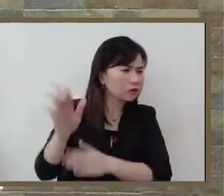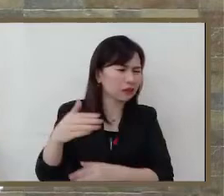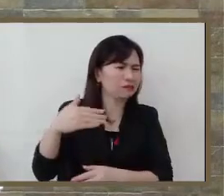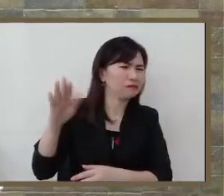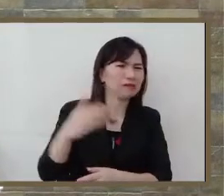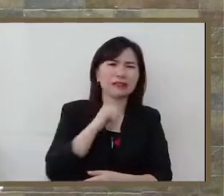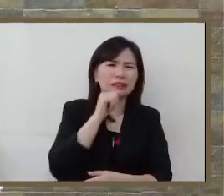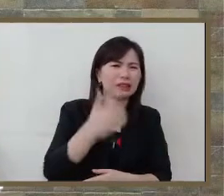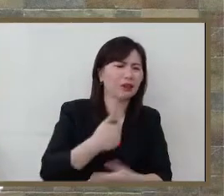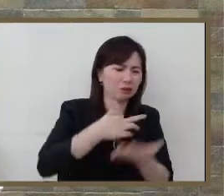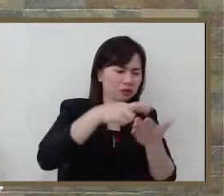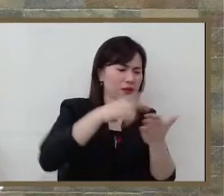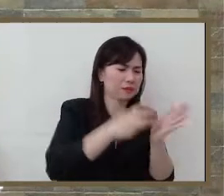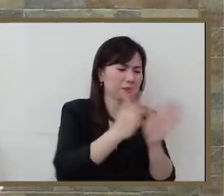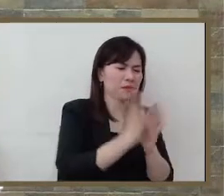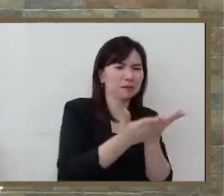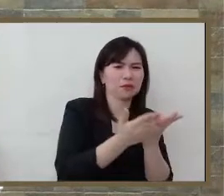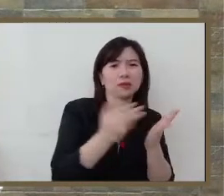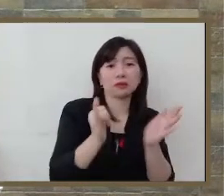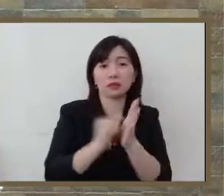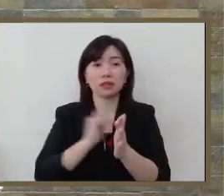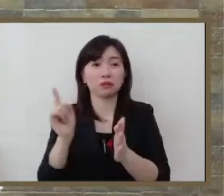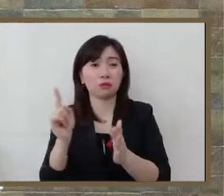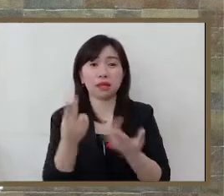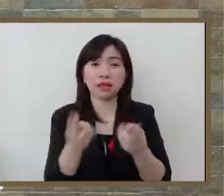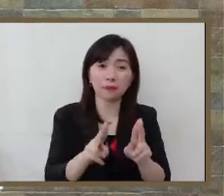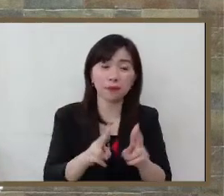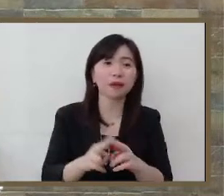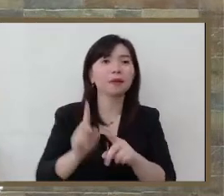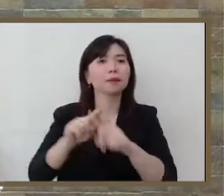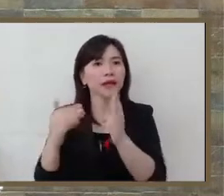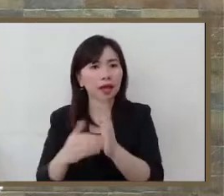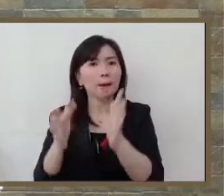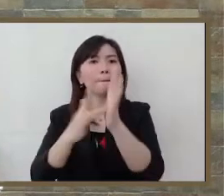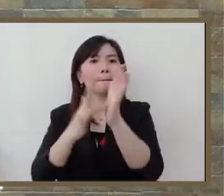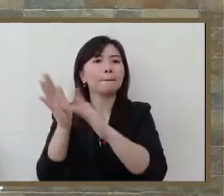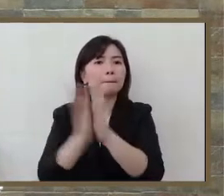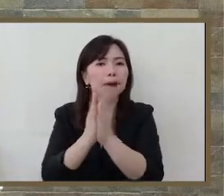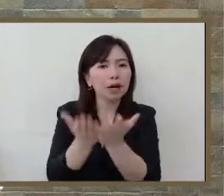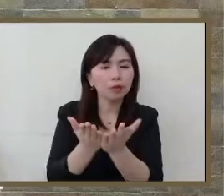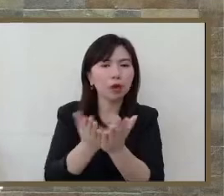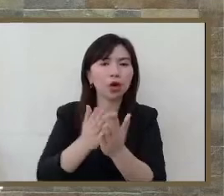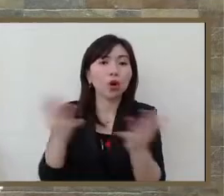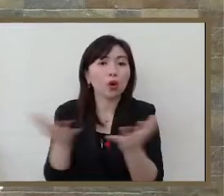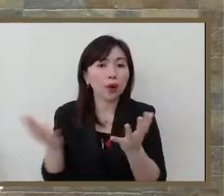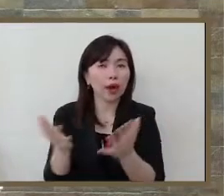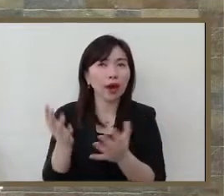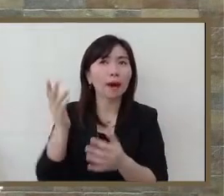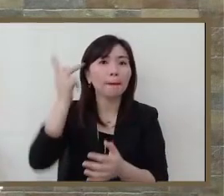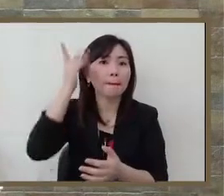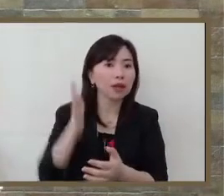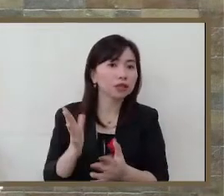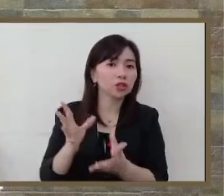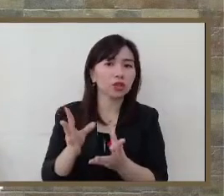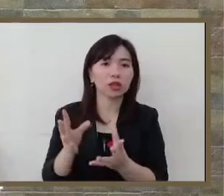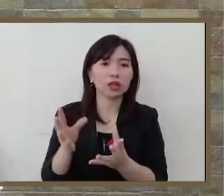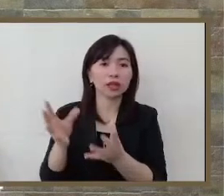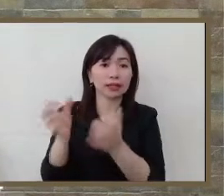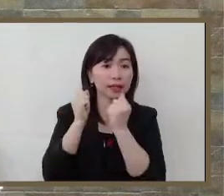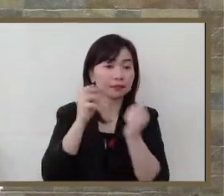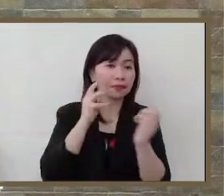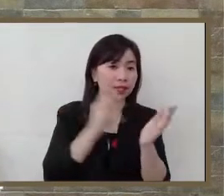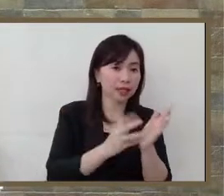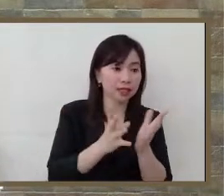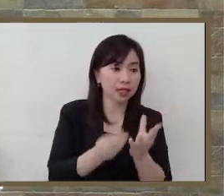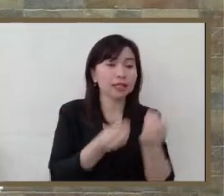saan kumukuha ng mensahe ang mga taong inilagay ng Diyos sa buhay mo. Dito yun. Dito